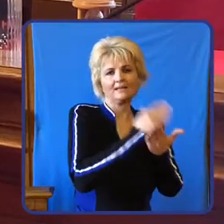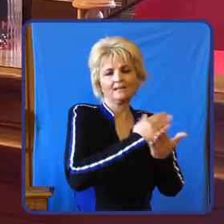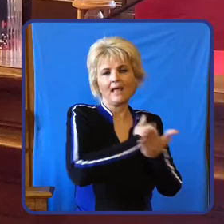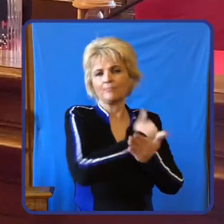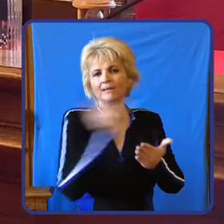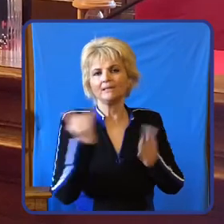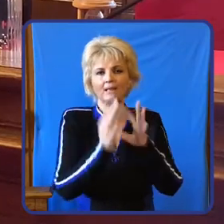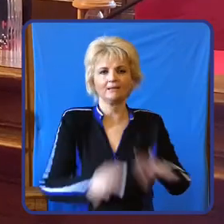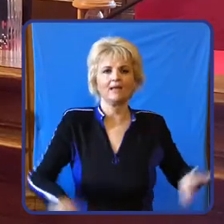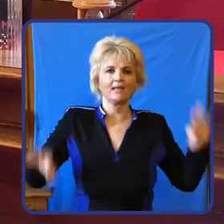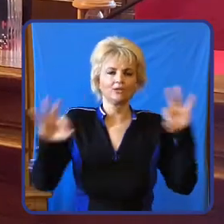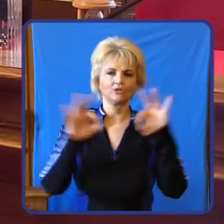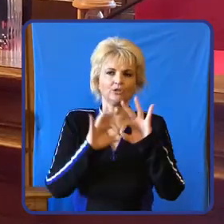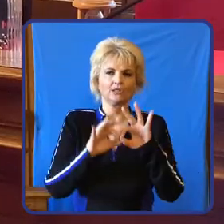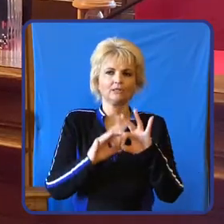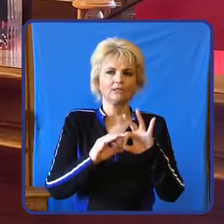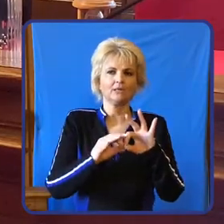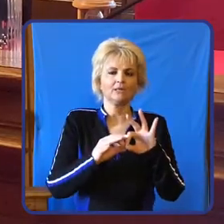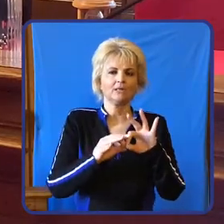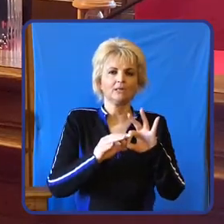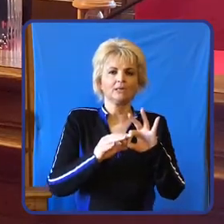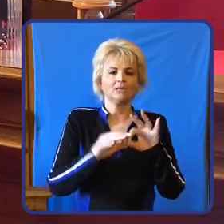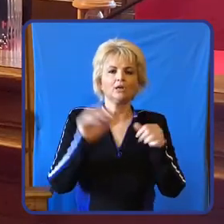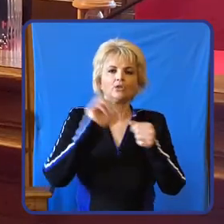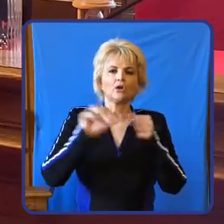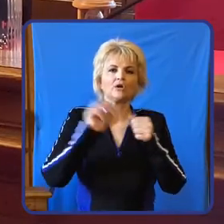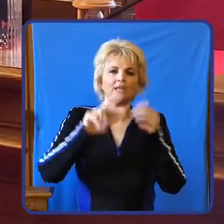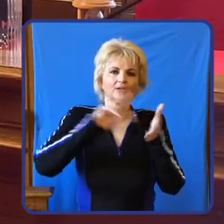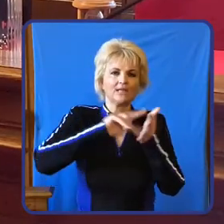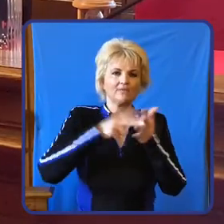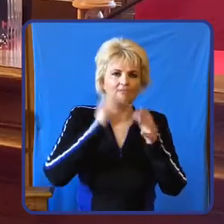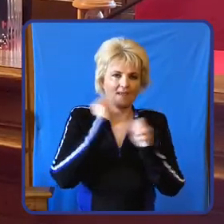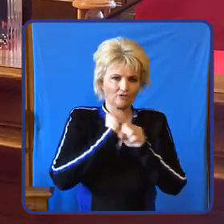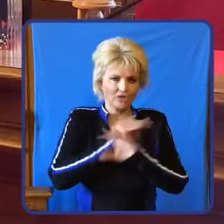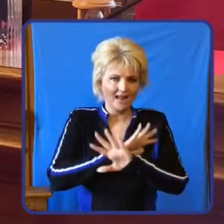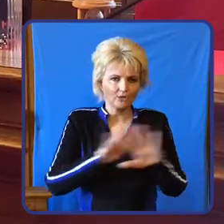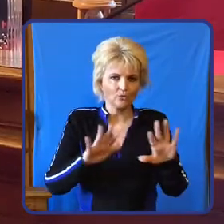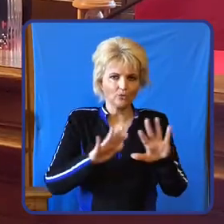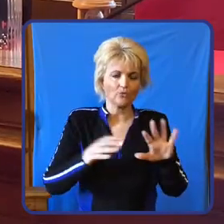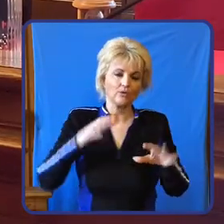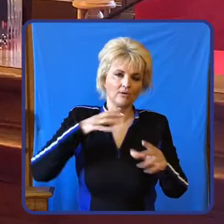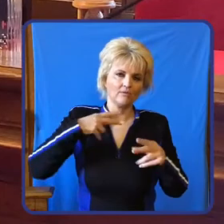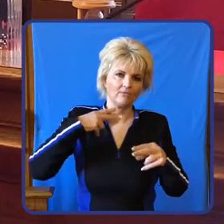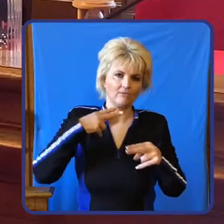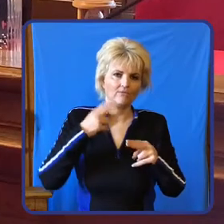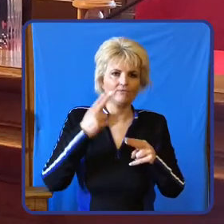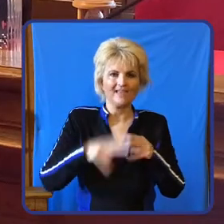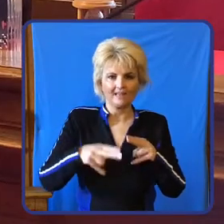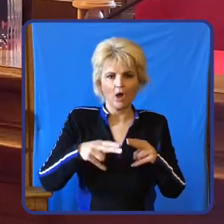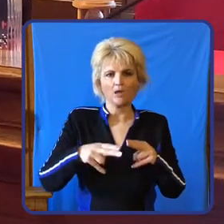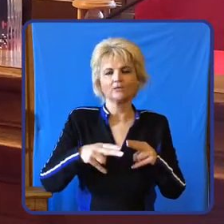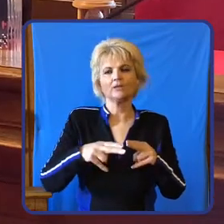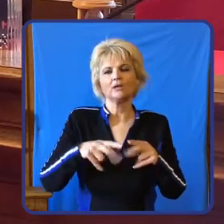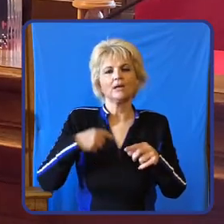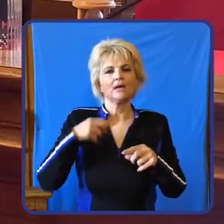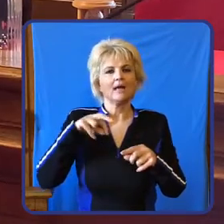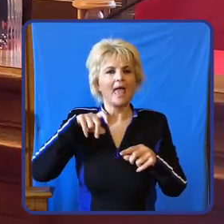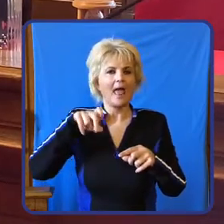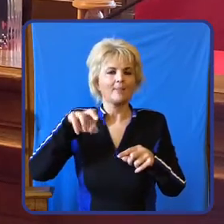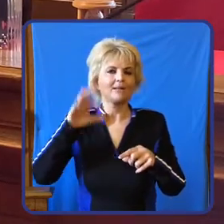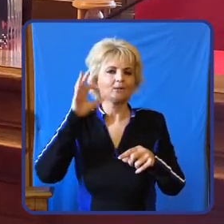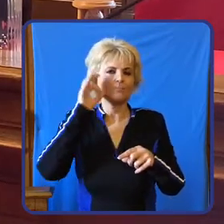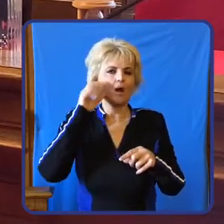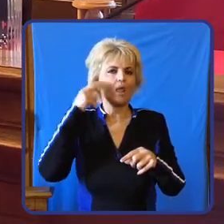ezt teljesítettük. Elkészült a takarékossági terv, azt mi végre is hajtottuk, elmentünk Balla